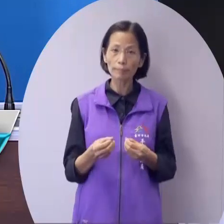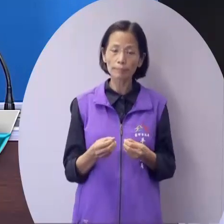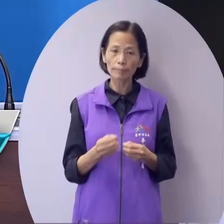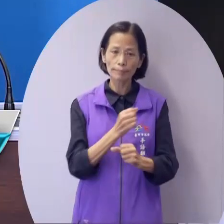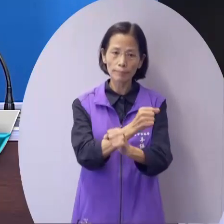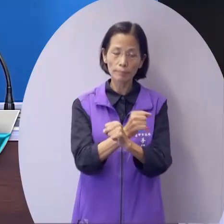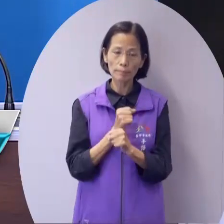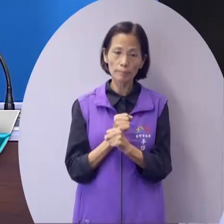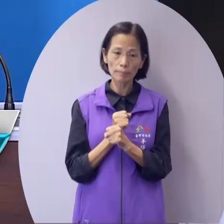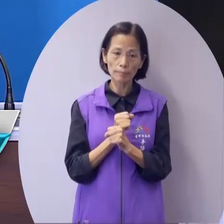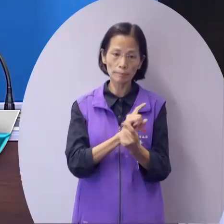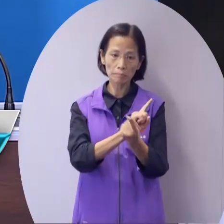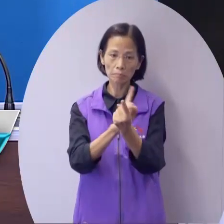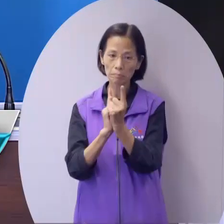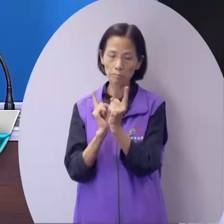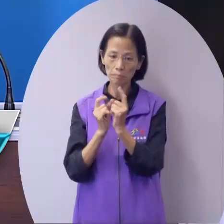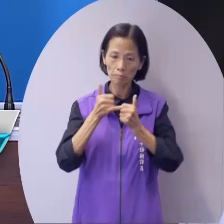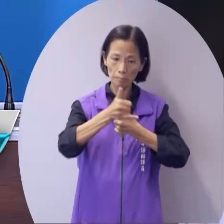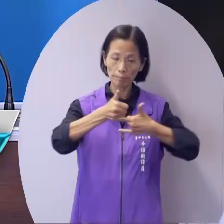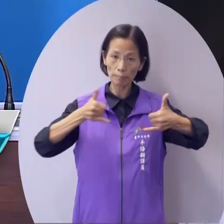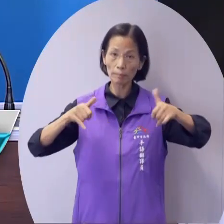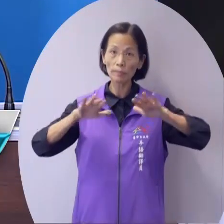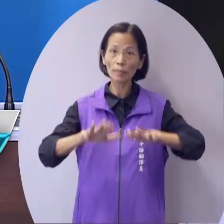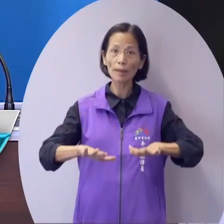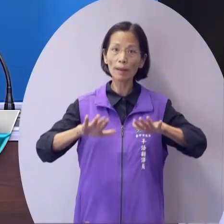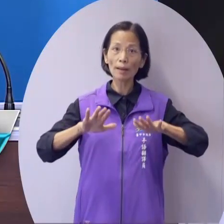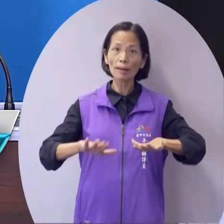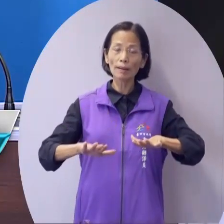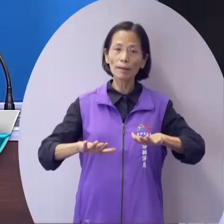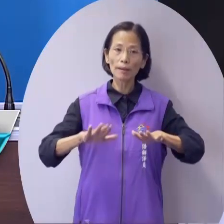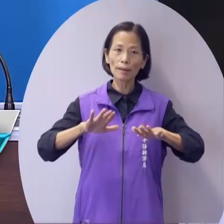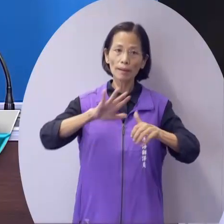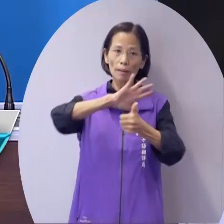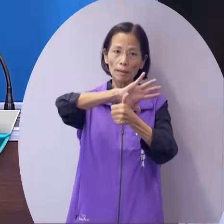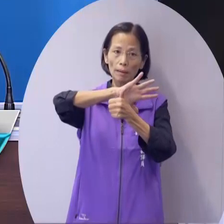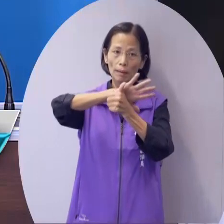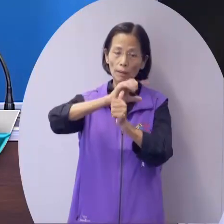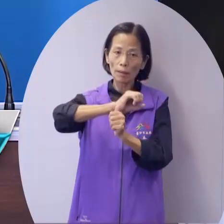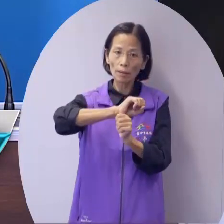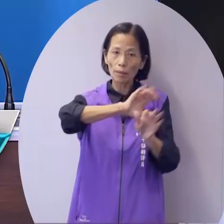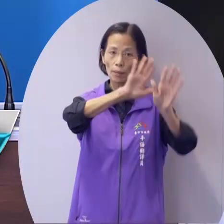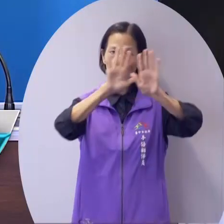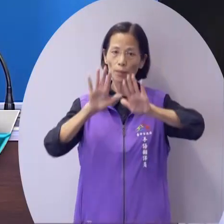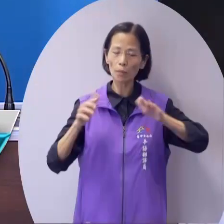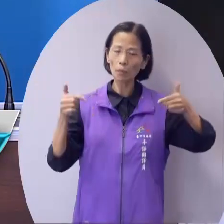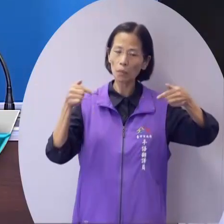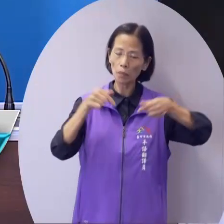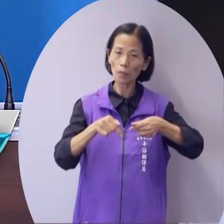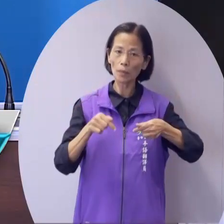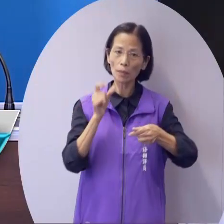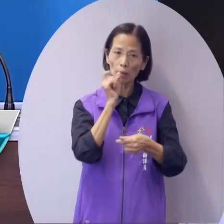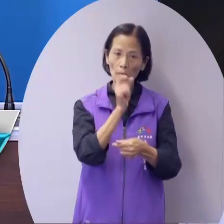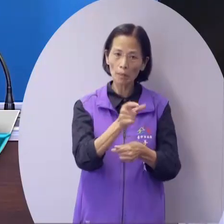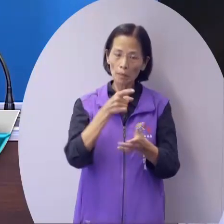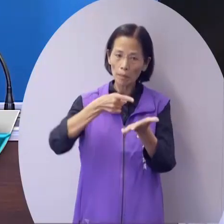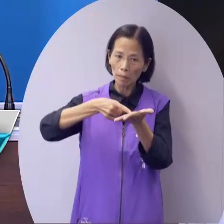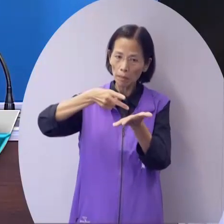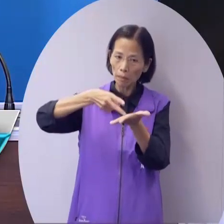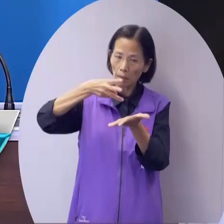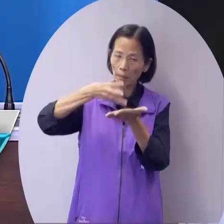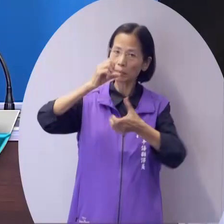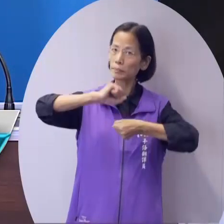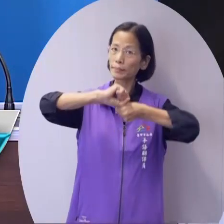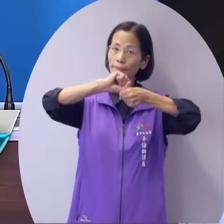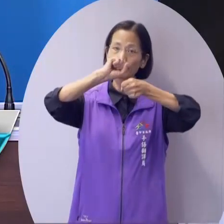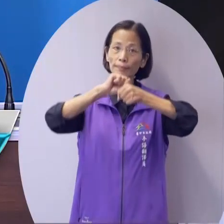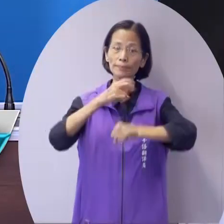注意人跟人之间的距离。可是现在随着疫情的稳定，可能采买的次数出门的次数哈都会多